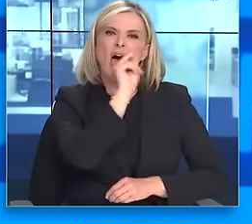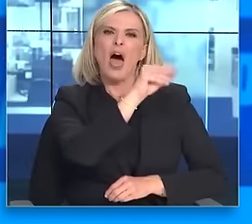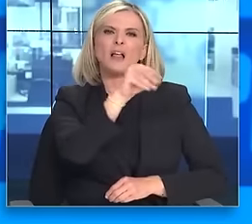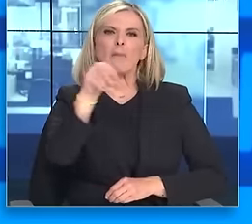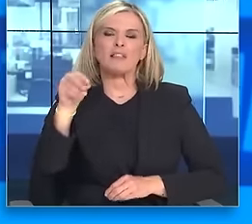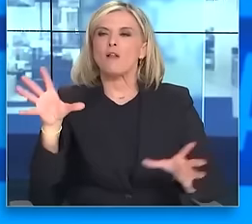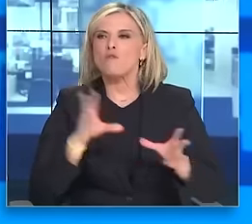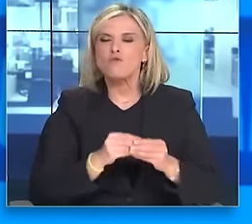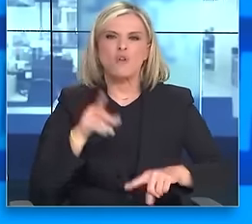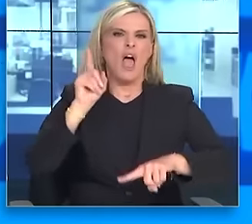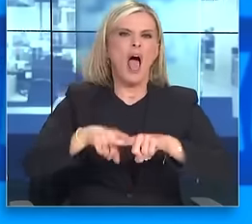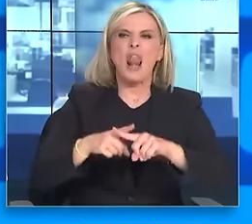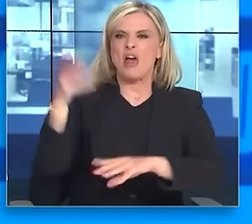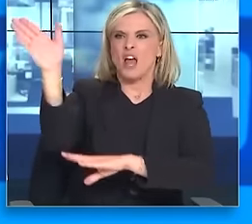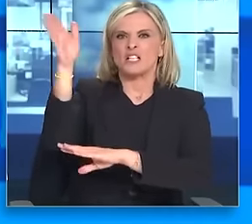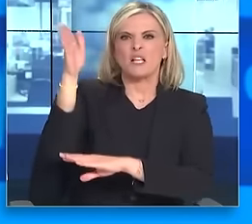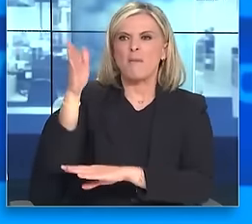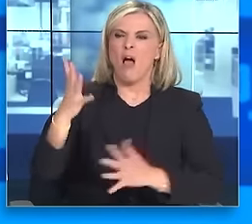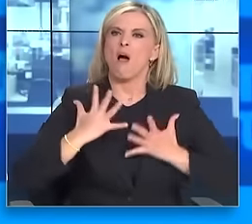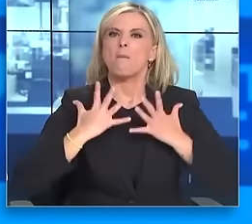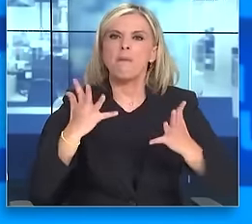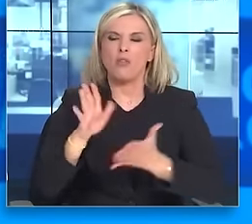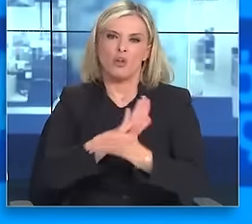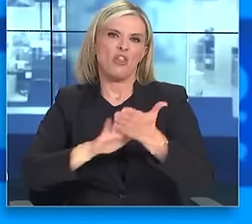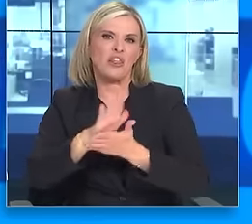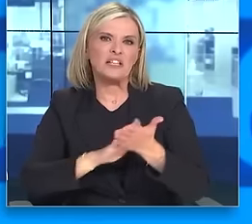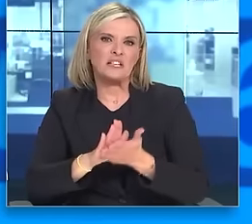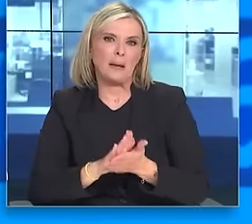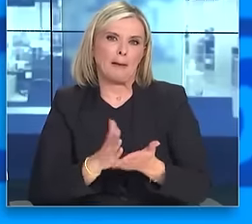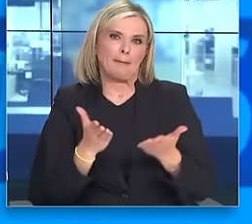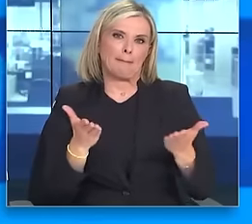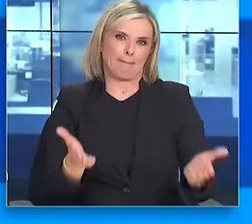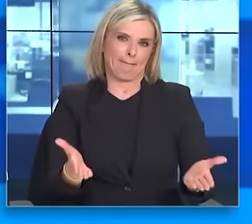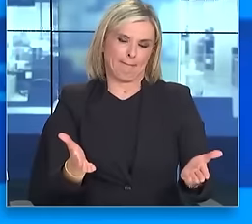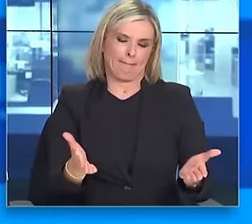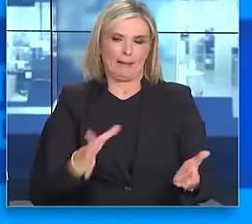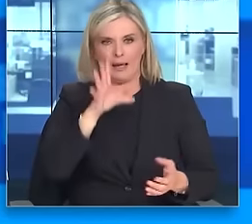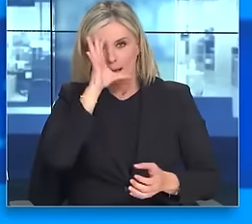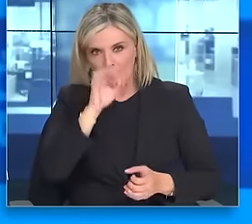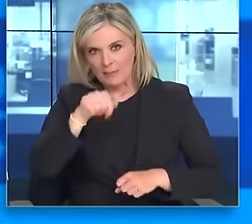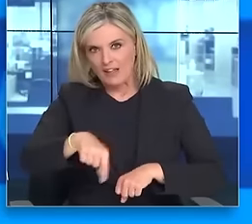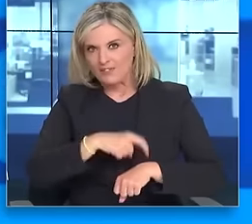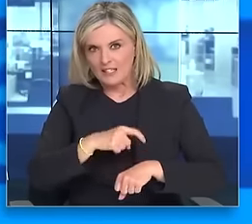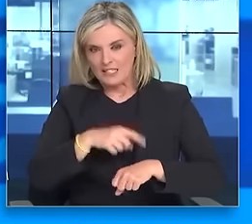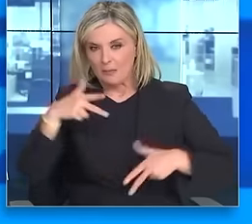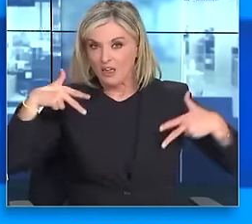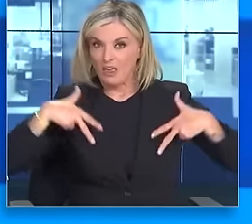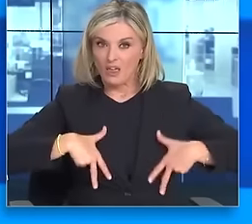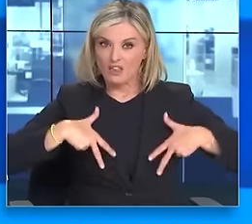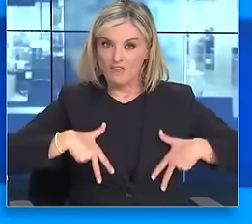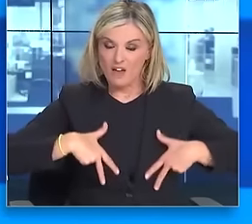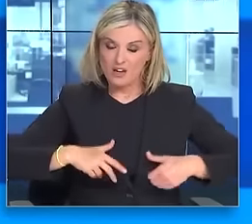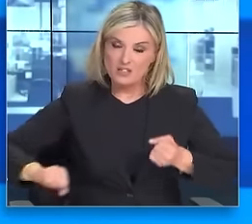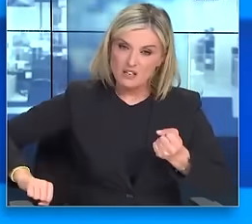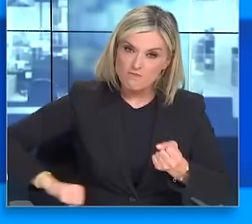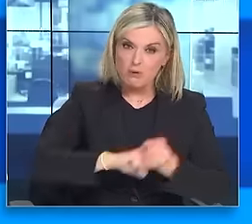υψηλές κορώνες συγκρούονται με την σκληρή γεωπολιτική πραγματικότητα και με μια κυβέρνηση η οποία έχει